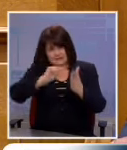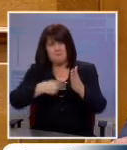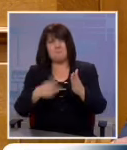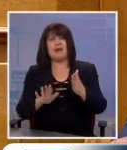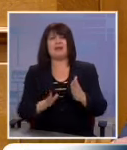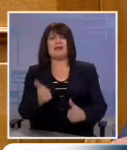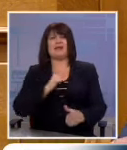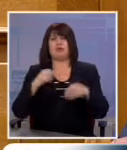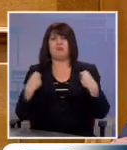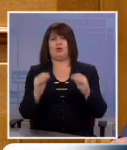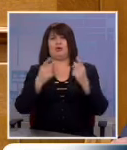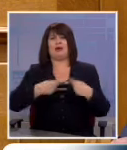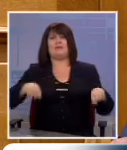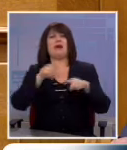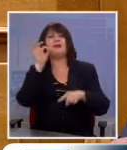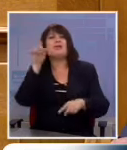την ιδιωτικοποίησή του.